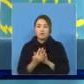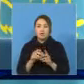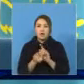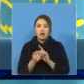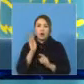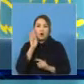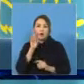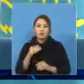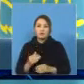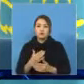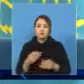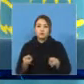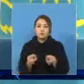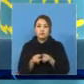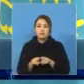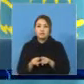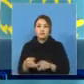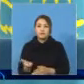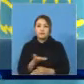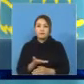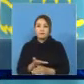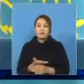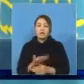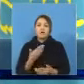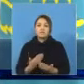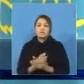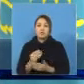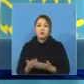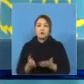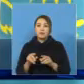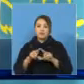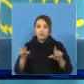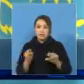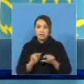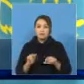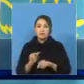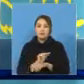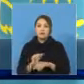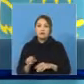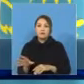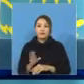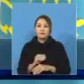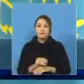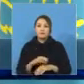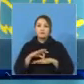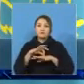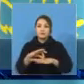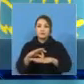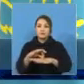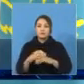су, сонымен бірге мына Жаманбұрынов атындағы мектеп және Жүргенов атындағы мектептің жөндеу жұмыстары.